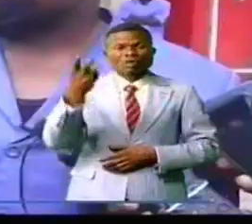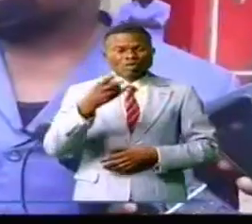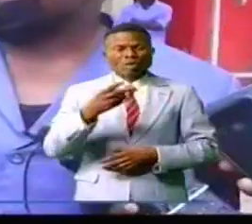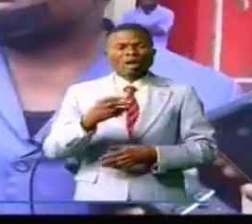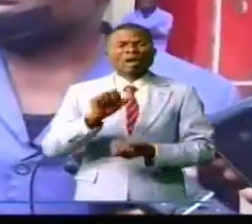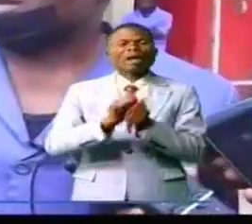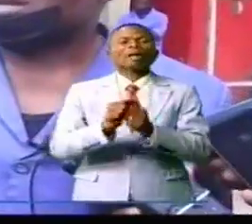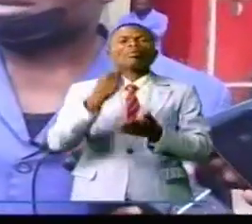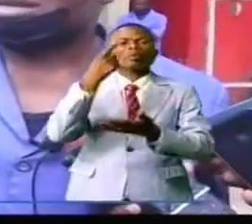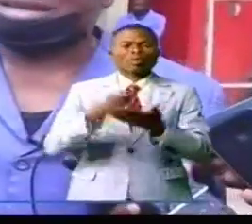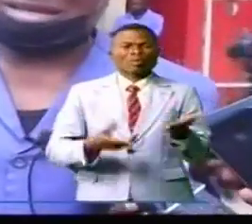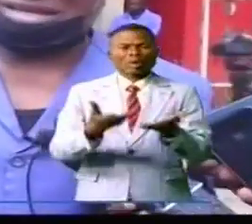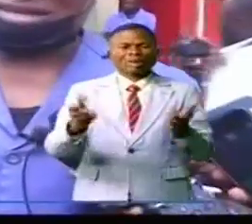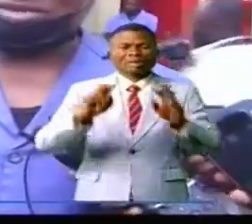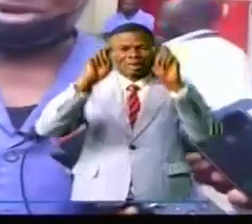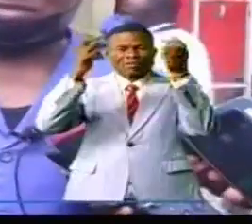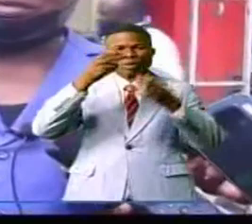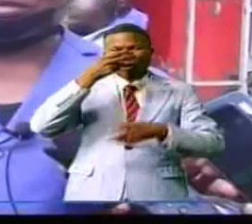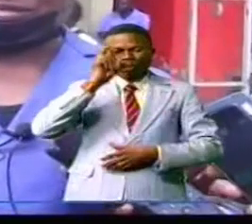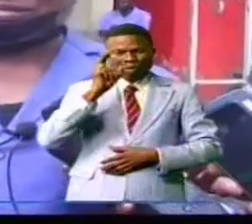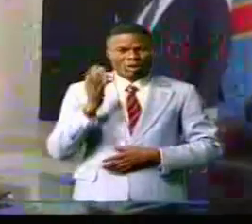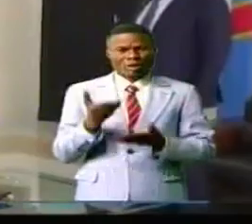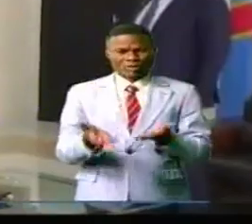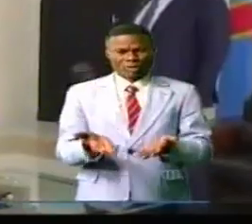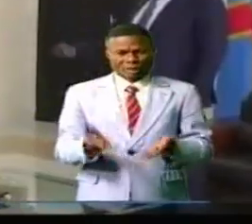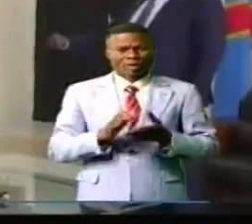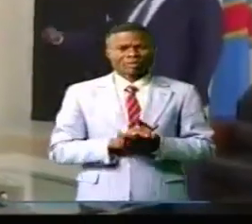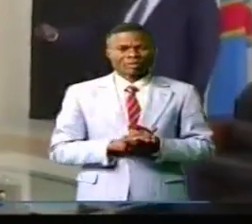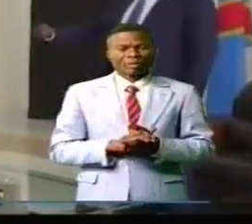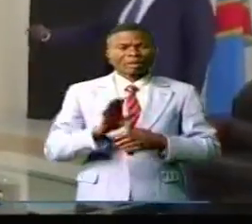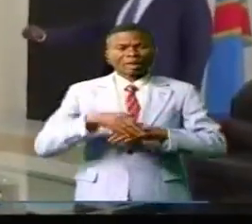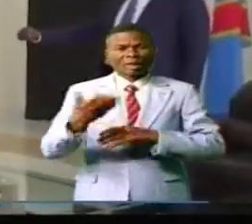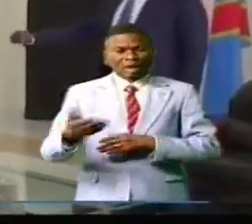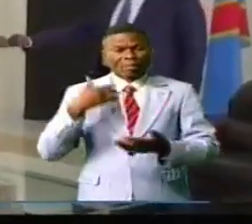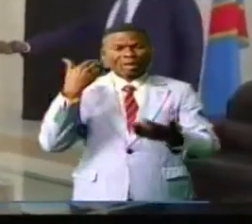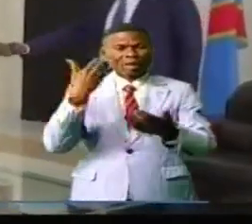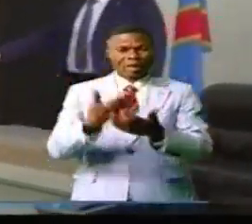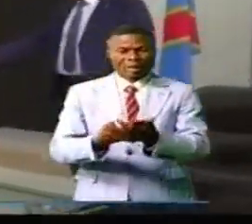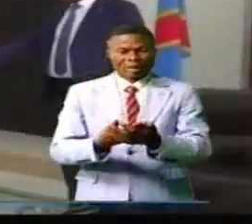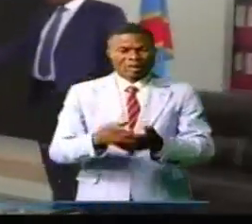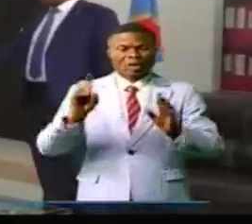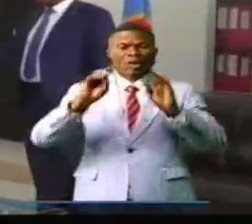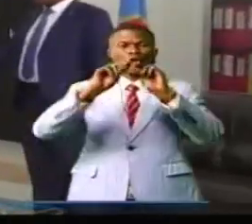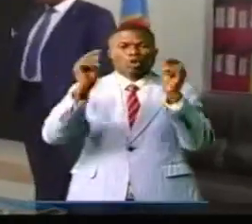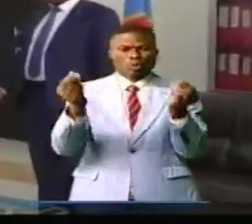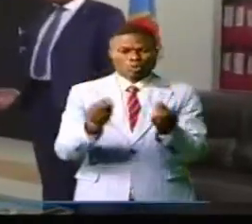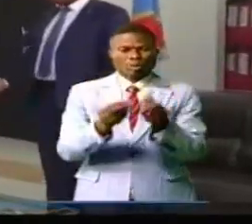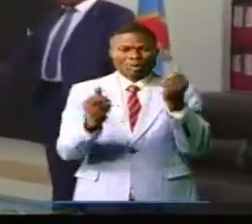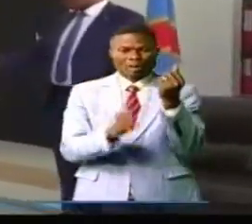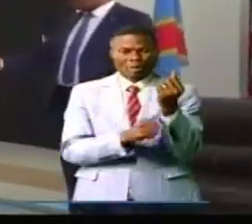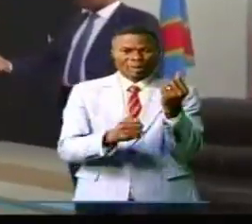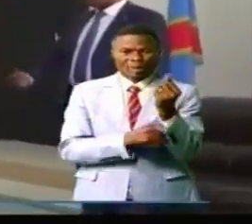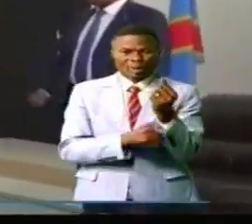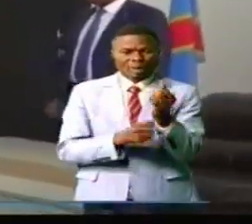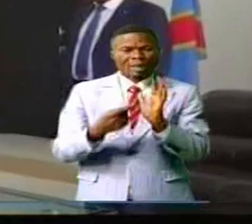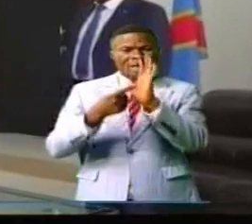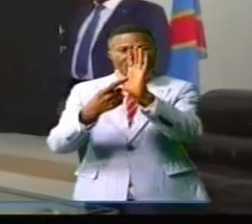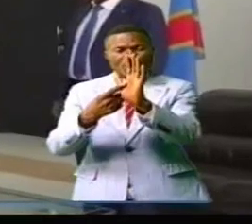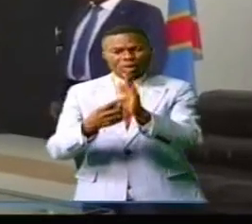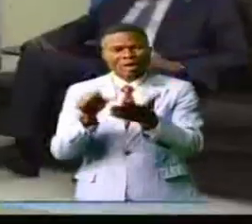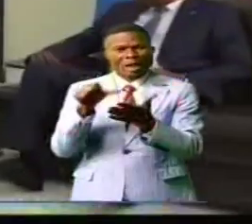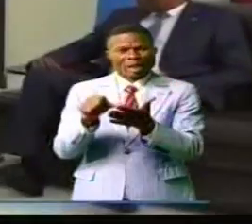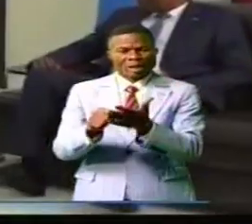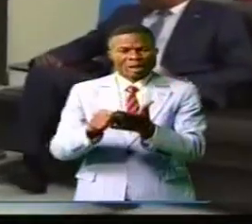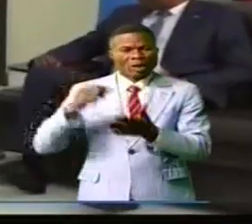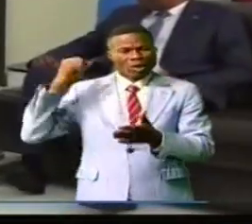ici à Bukavu. Juste après son arrivée, la délégation est allée présenter les civilités